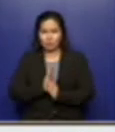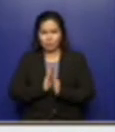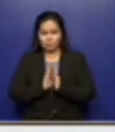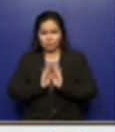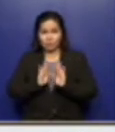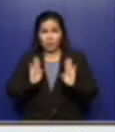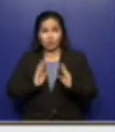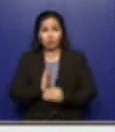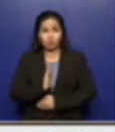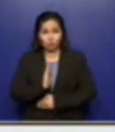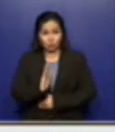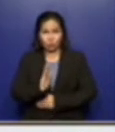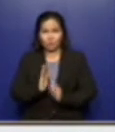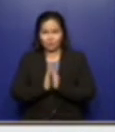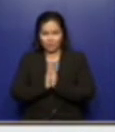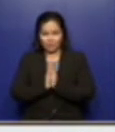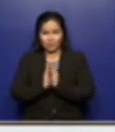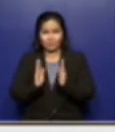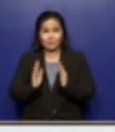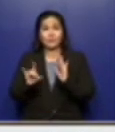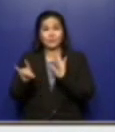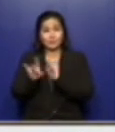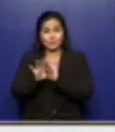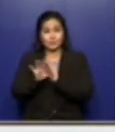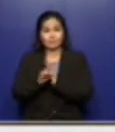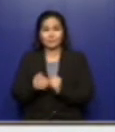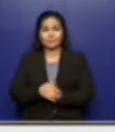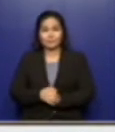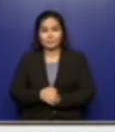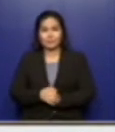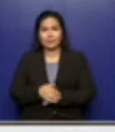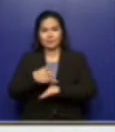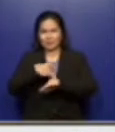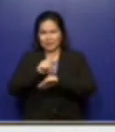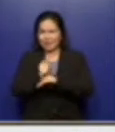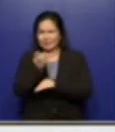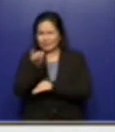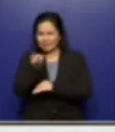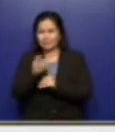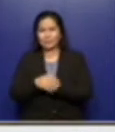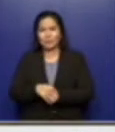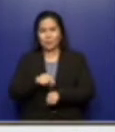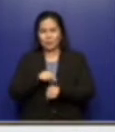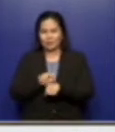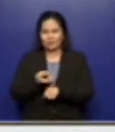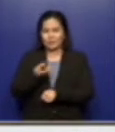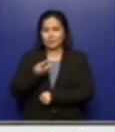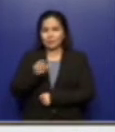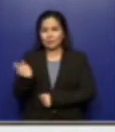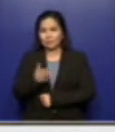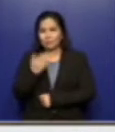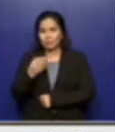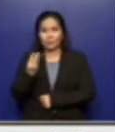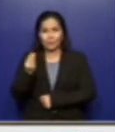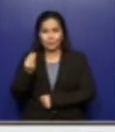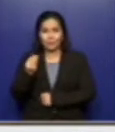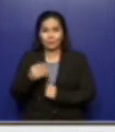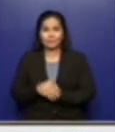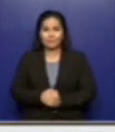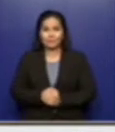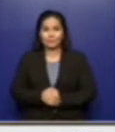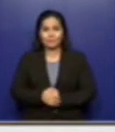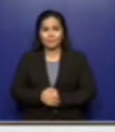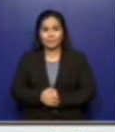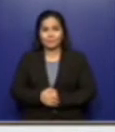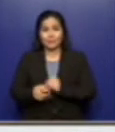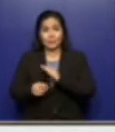ะสุดท้ายนี้นะคะท่านประธานอีกนิดนึงค่ะด้วยเวลาที่น้อยและดิฉันก็เร่งรีบนะคะจากเหตุ